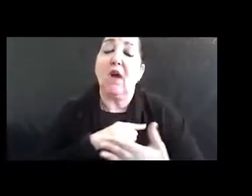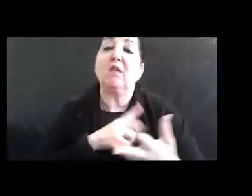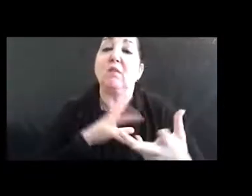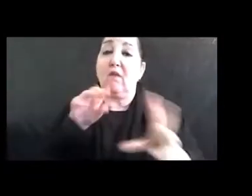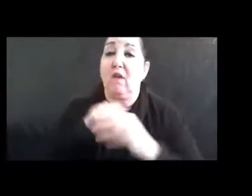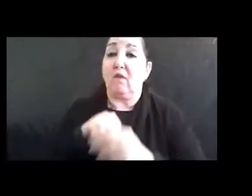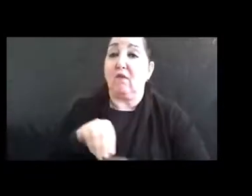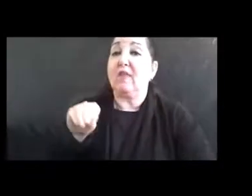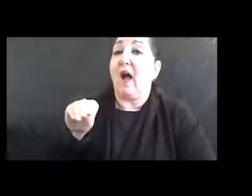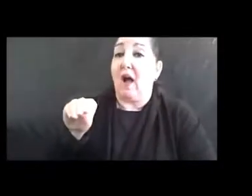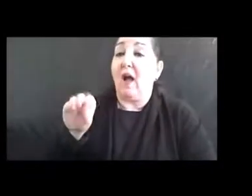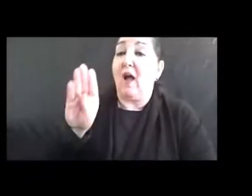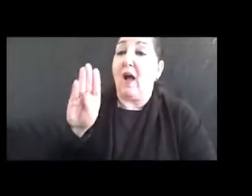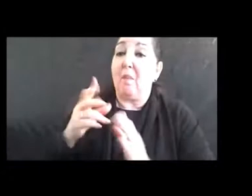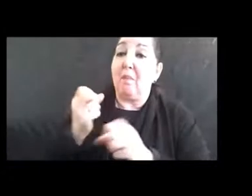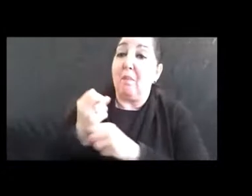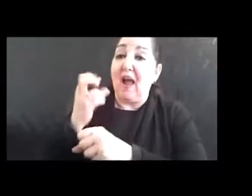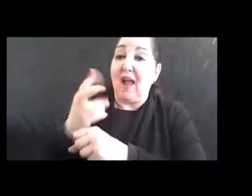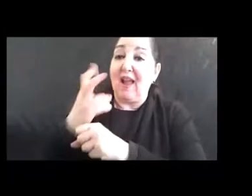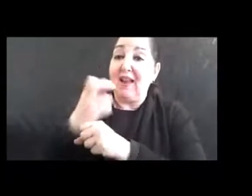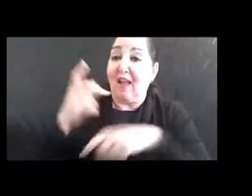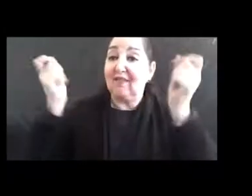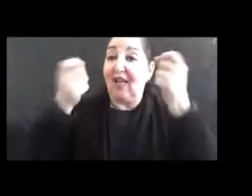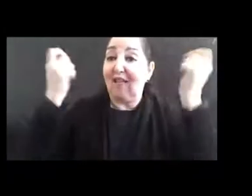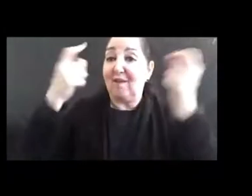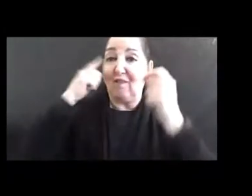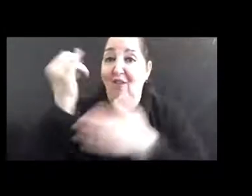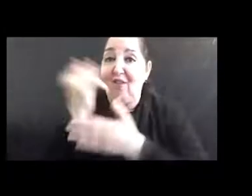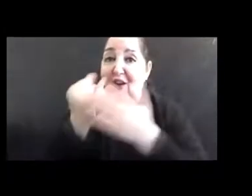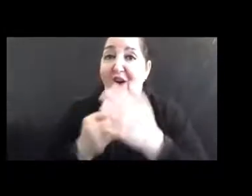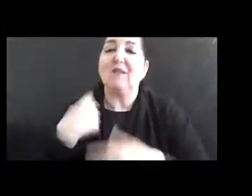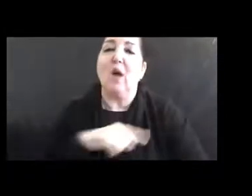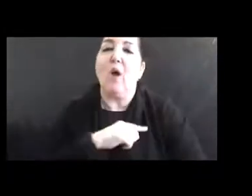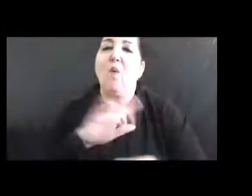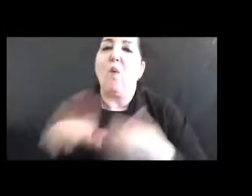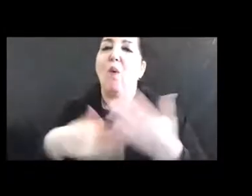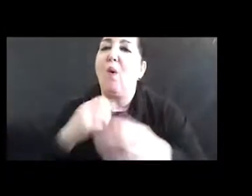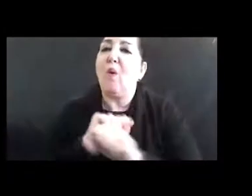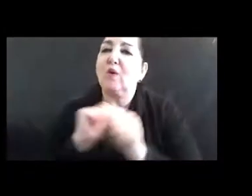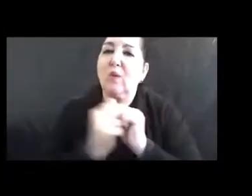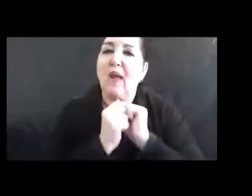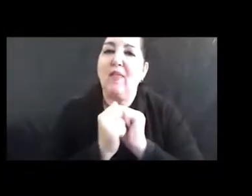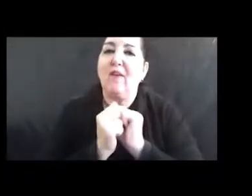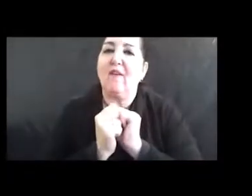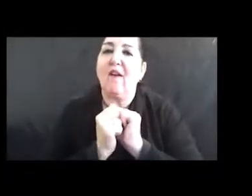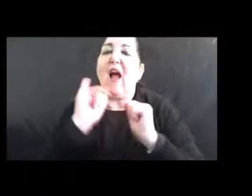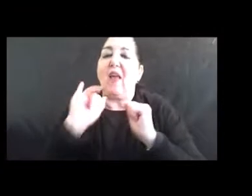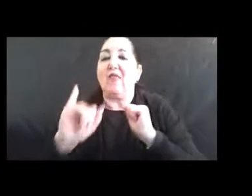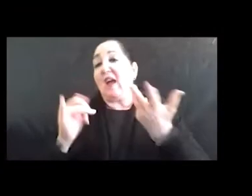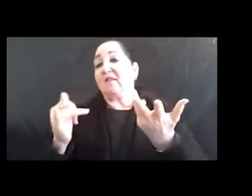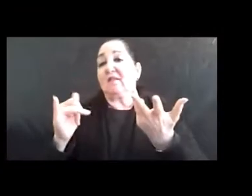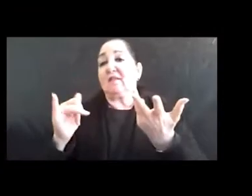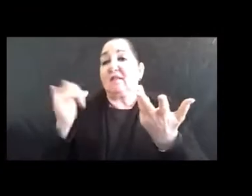bahkan sampai waktu beberapa dari kami aktif di Jakarta Biennale, kami melihatnya mengerjakan itulah, lewat